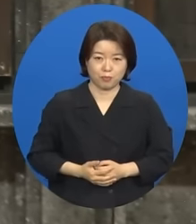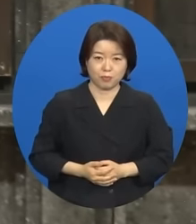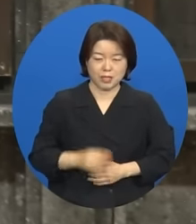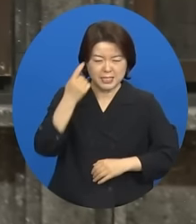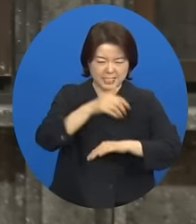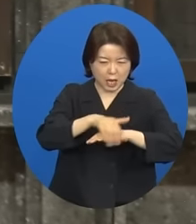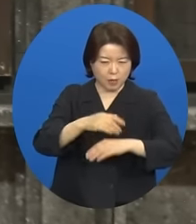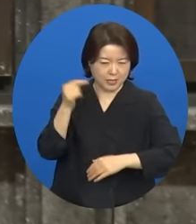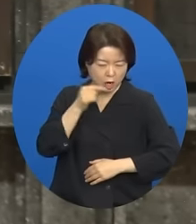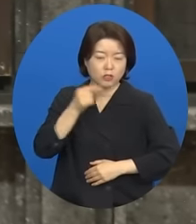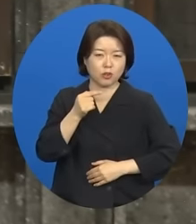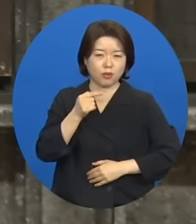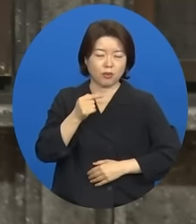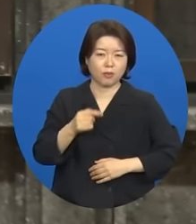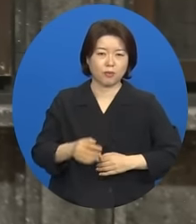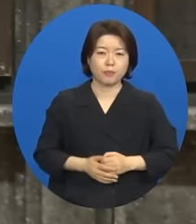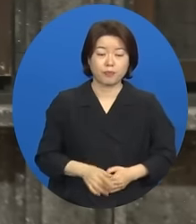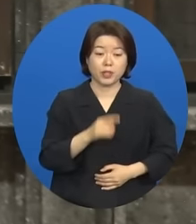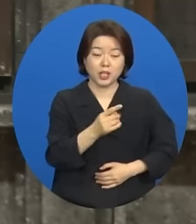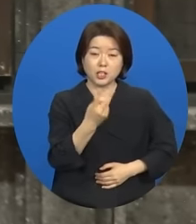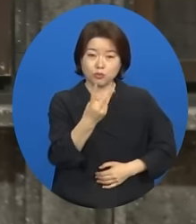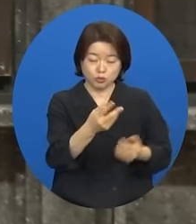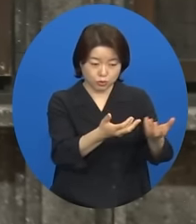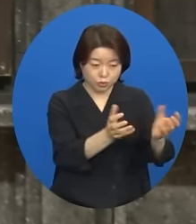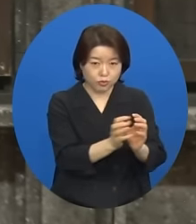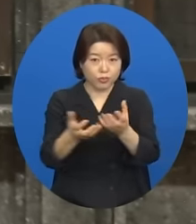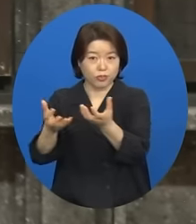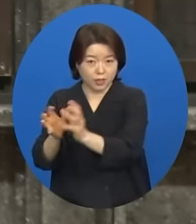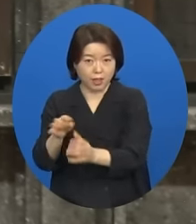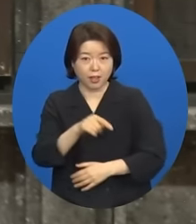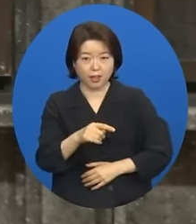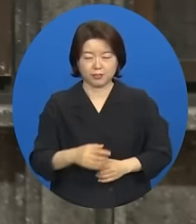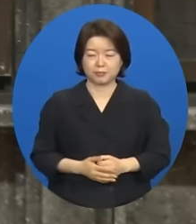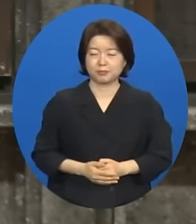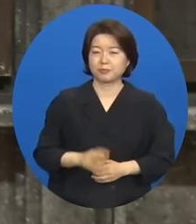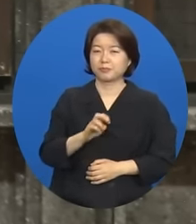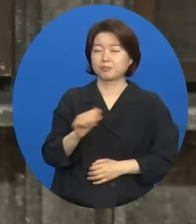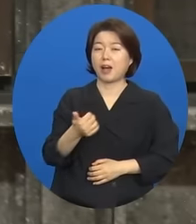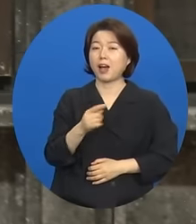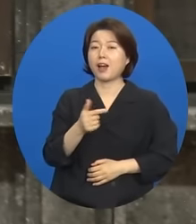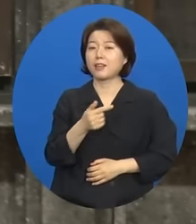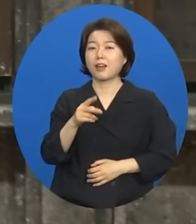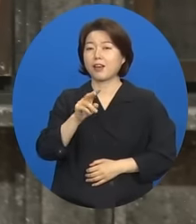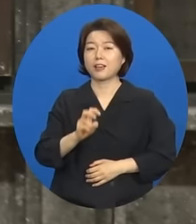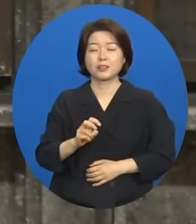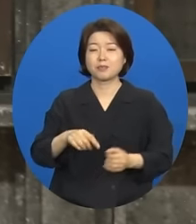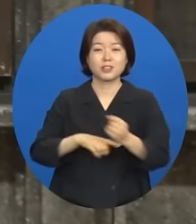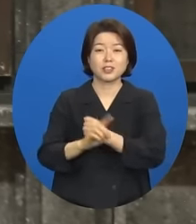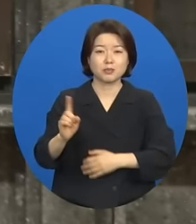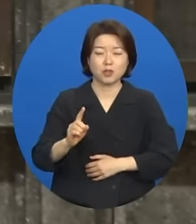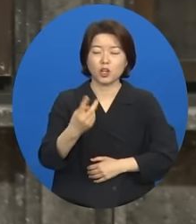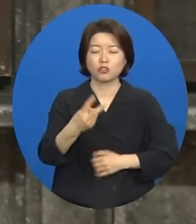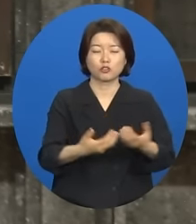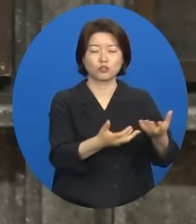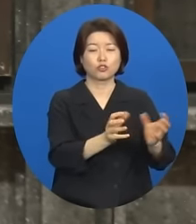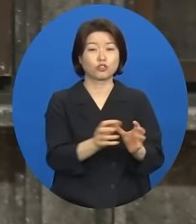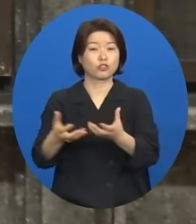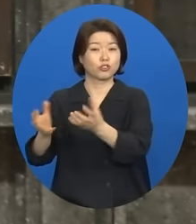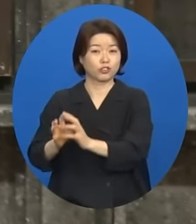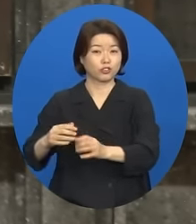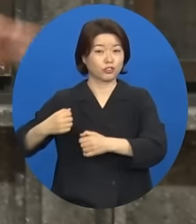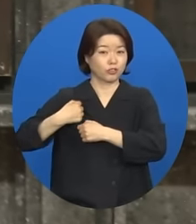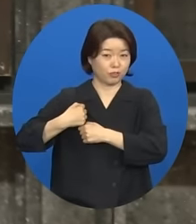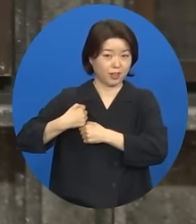그런데 7절에 두 대라는 단어를 보세요. 아까 마하나임의 뜻이 뭐라고 했습니까? 두 진영의